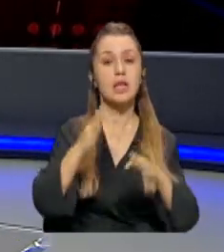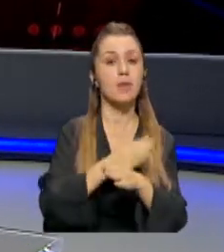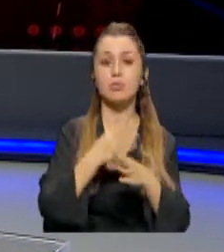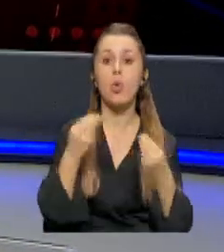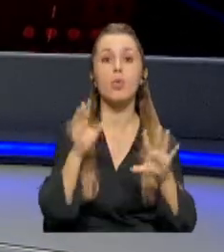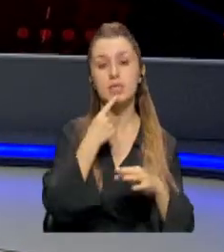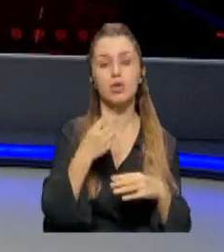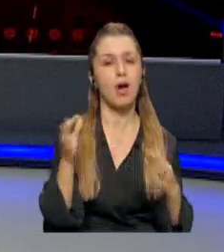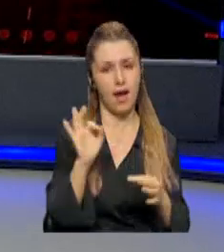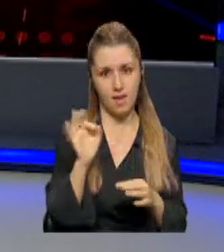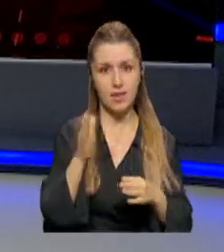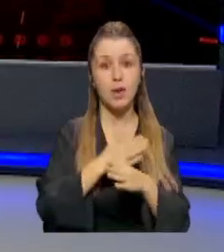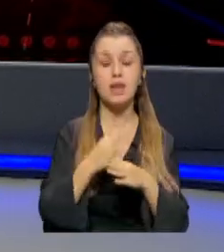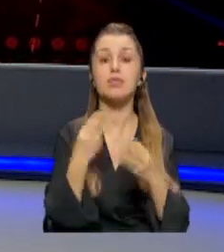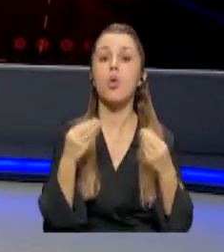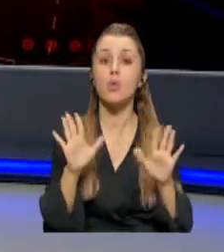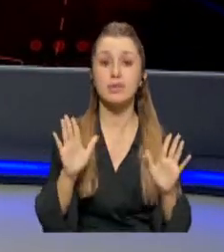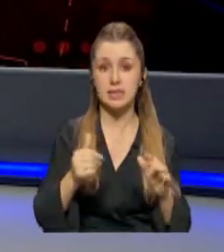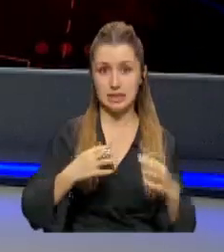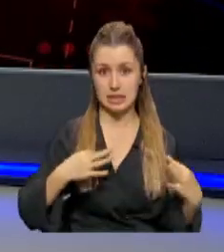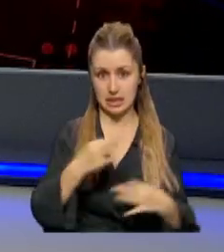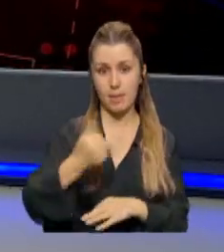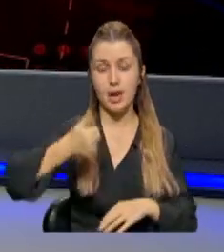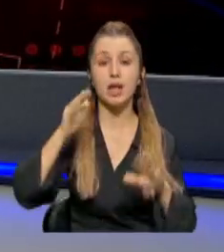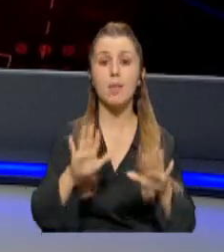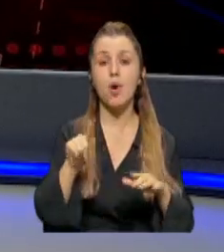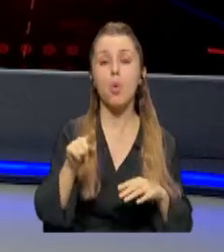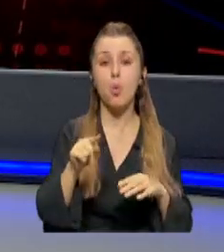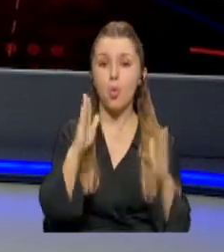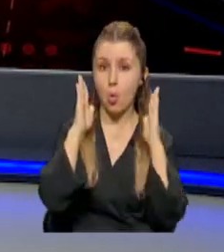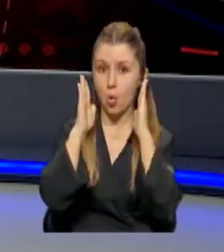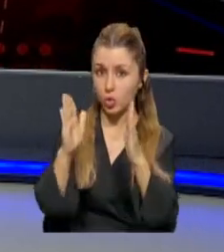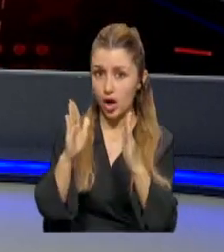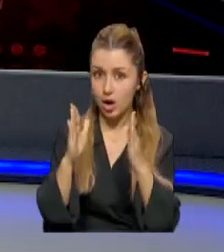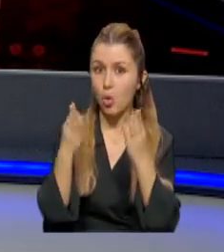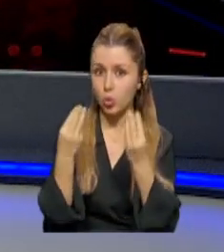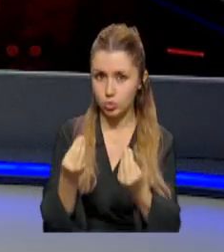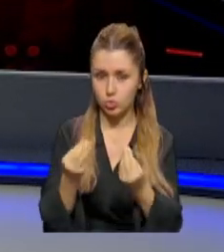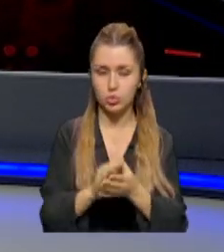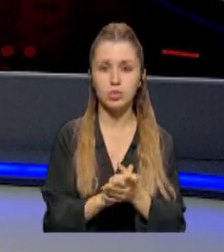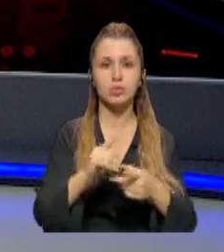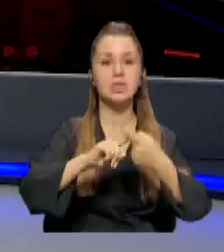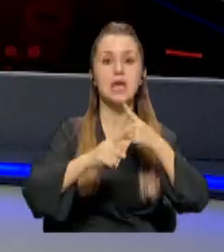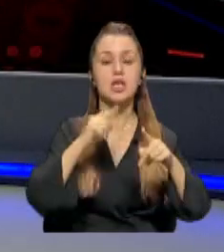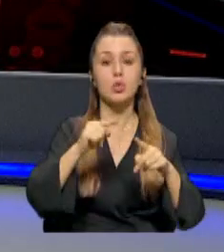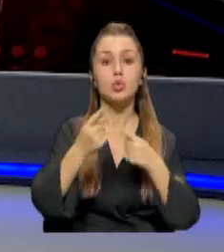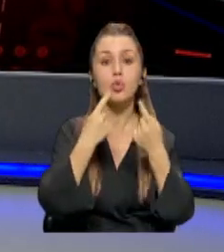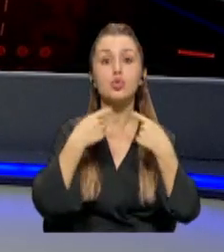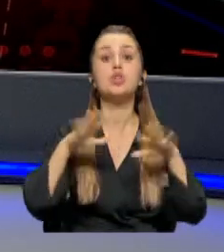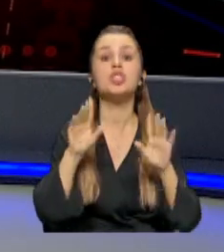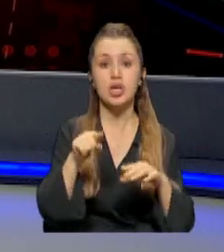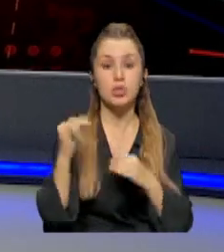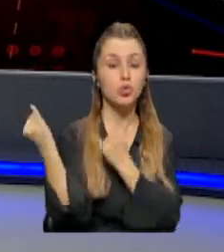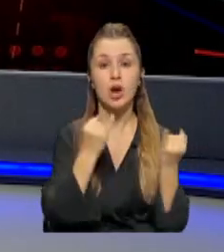malzemesi olmasın diyor. Evet, malzemesi olmasın Sayın Bakan ama tam da odak noktası olsun. Siyaset bunu konuşmayacaksa,